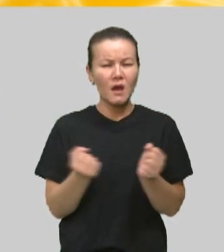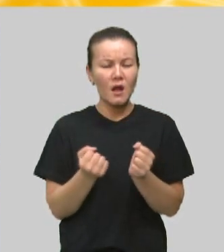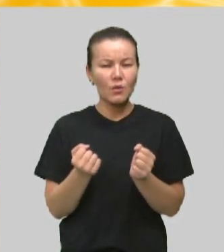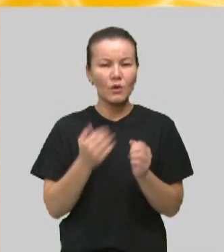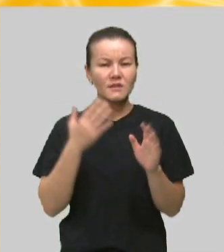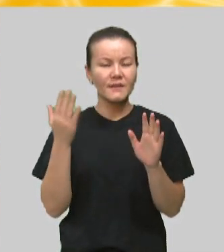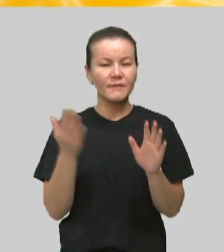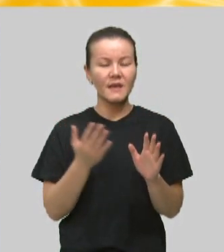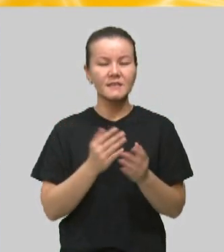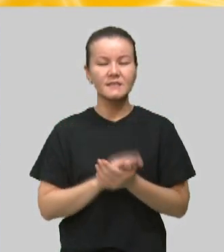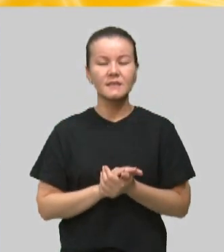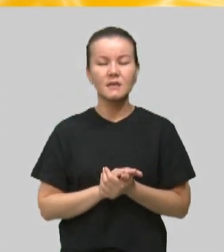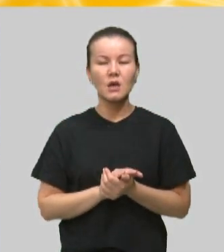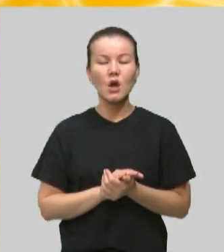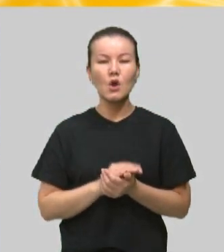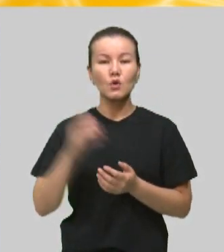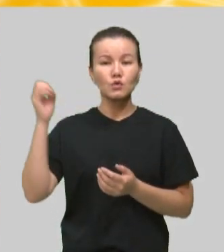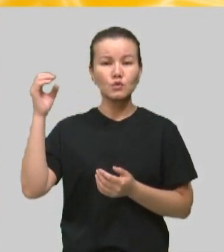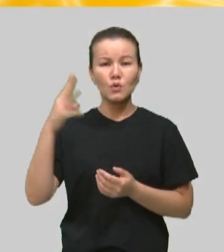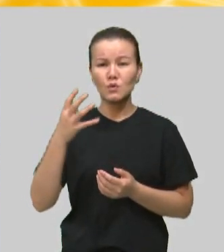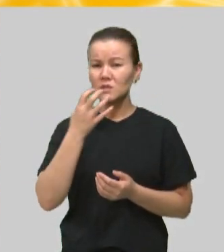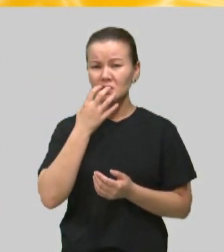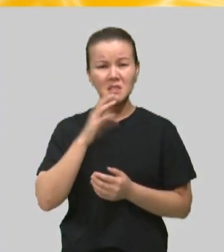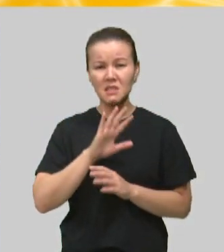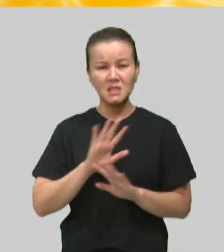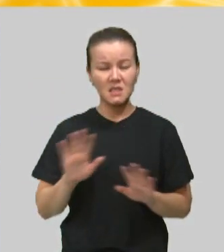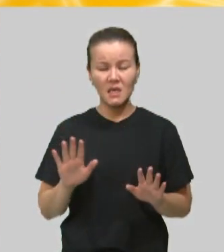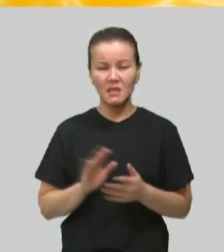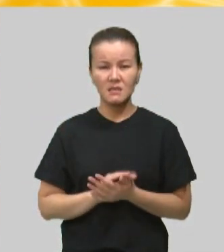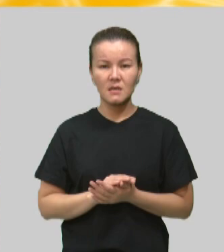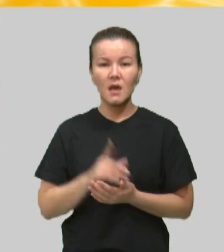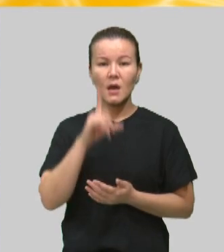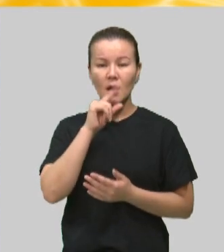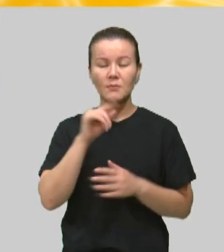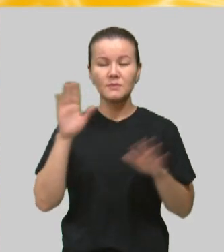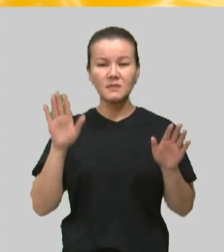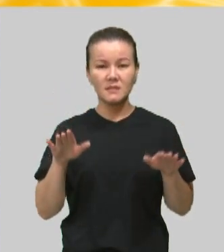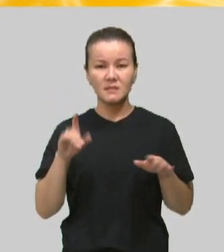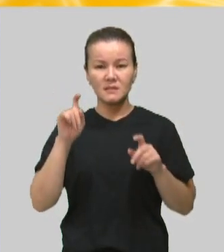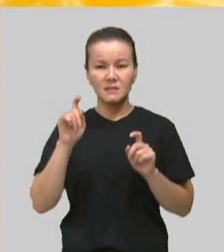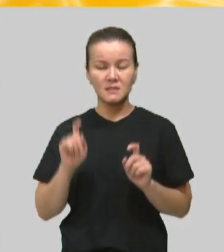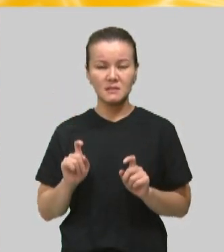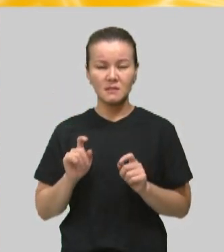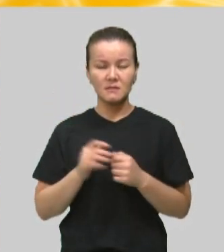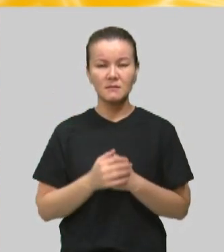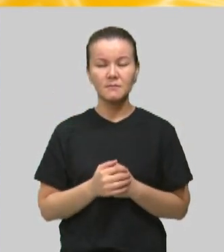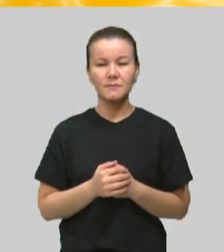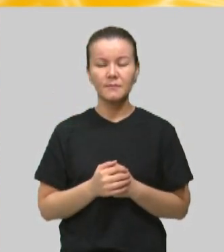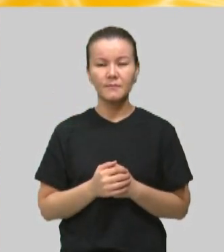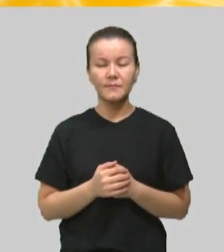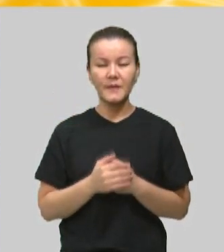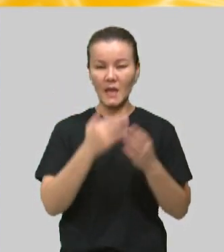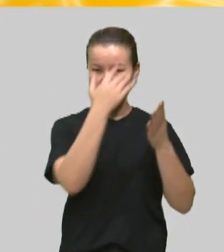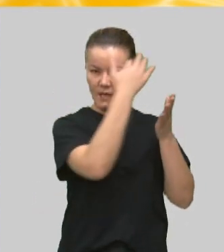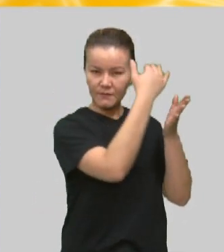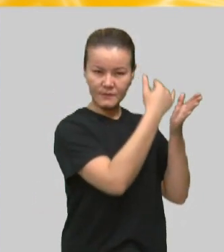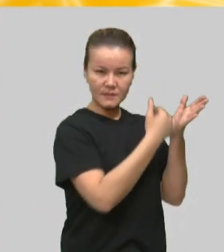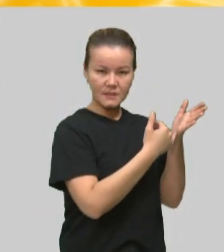ветер. Солнце не греет. Птицы сидят. В